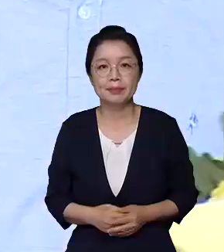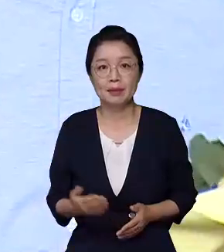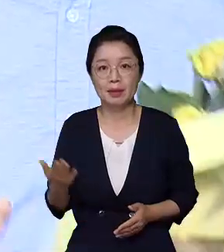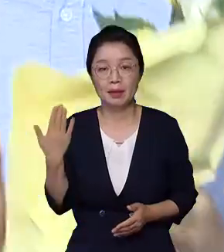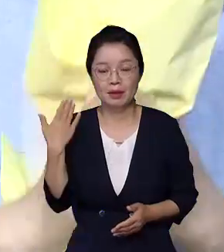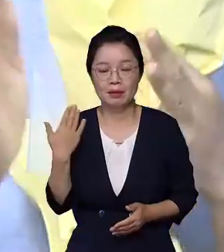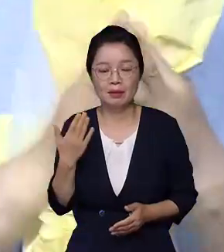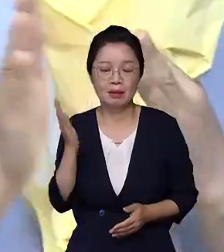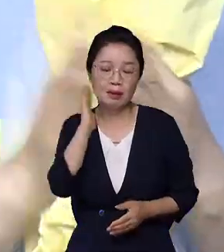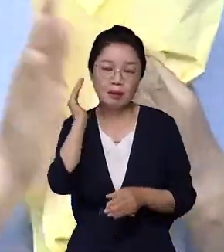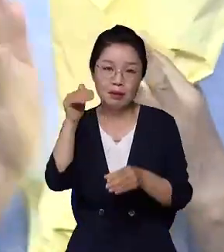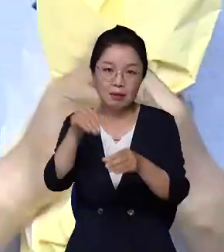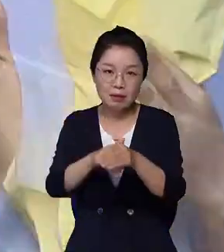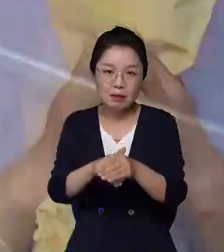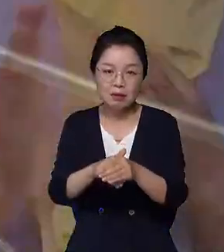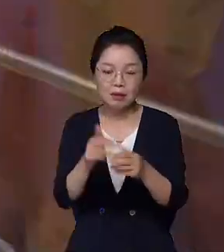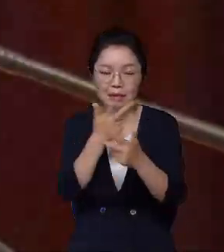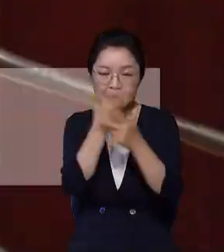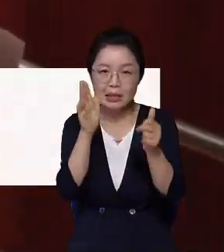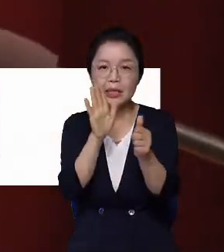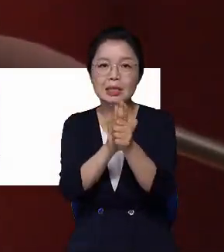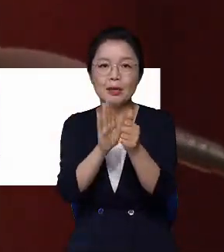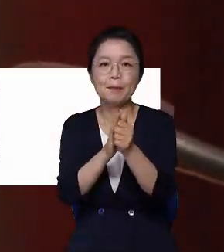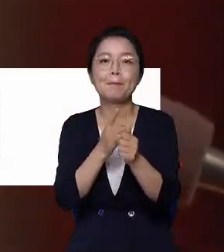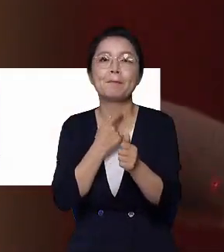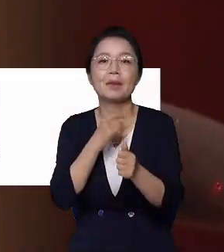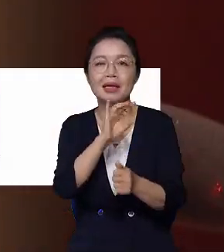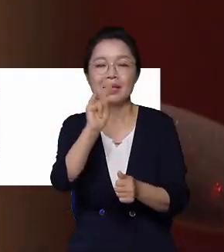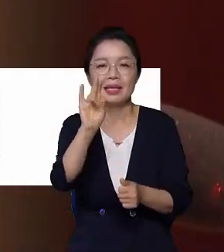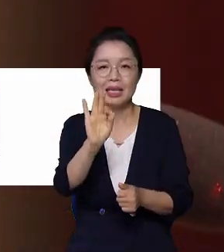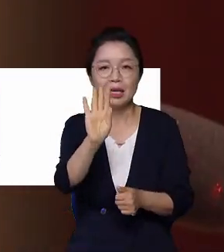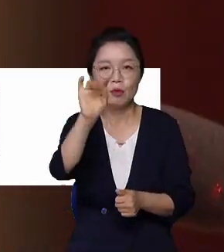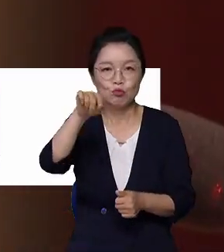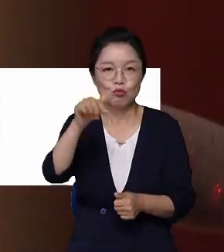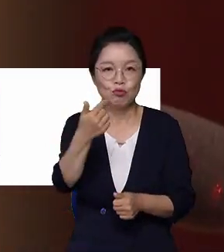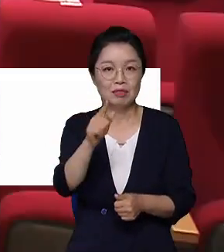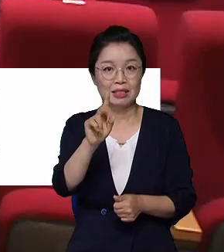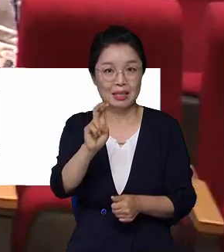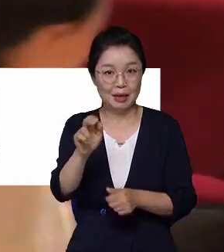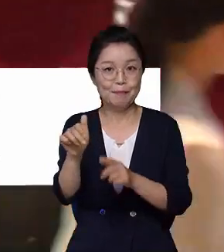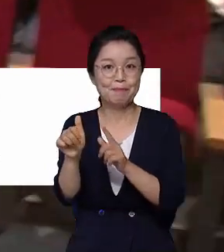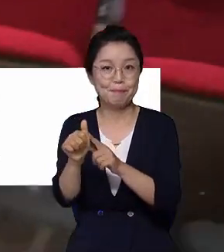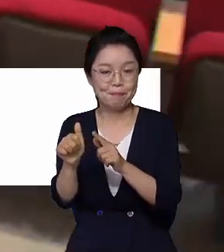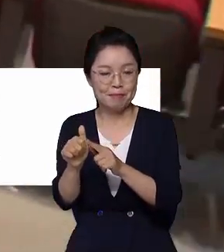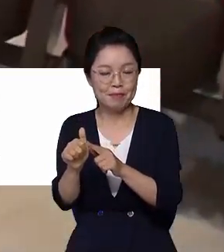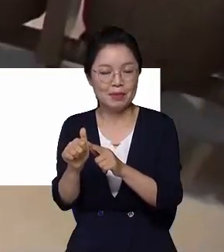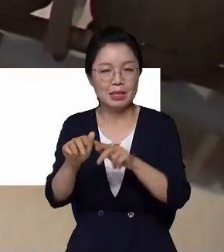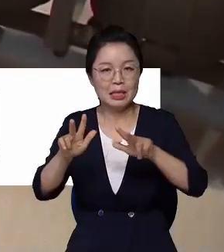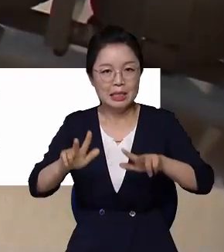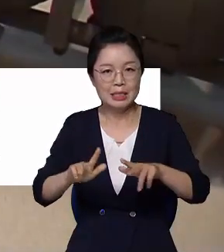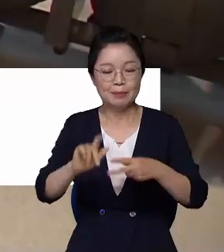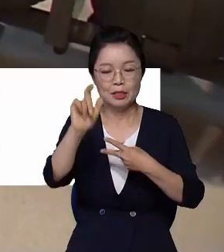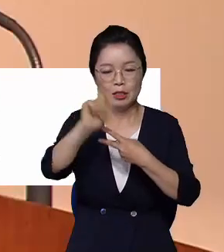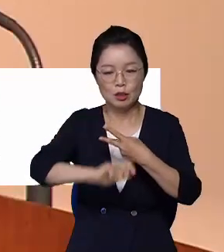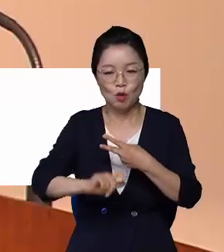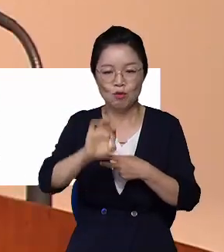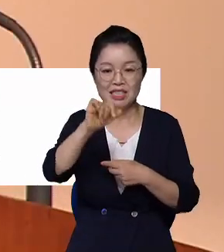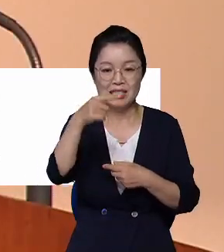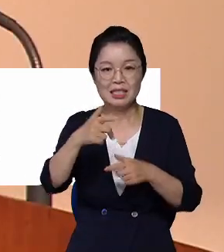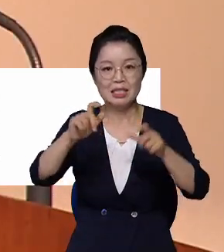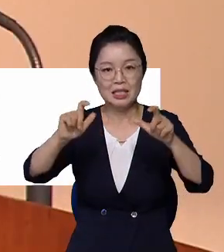지난 대선에서 이재명 후보 법률 지원단장을 맡았던 양부남 전 부산고검장은 일찌감치 서구울로 지역구를